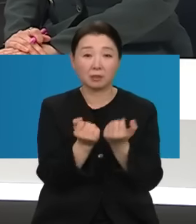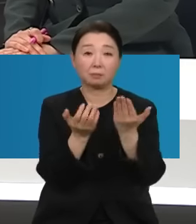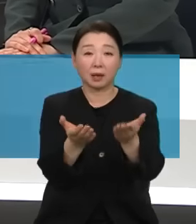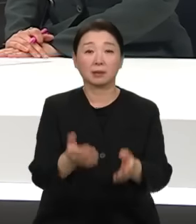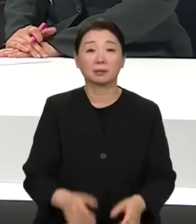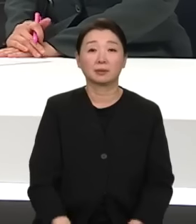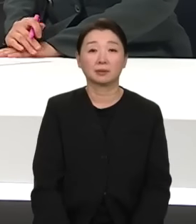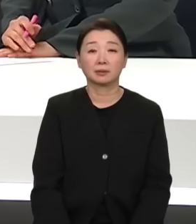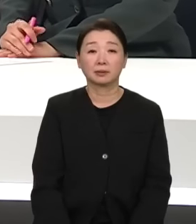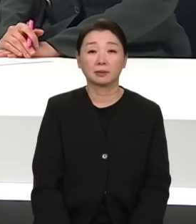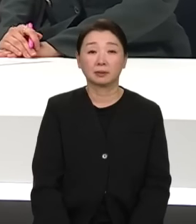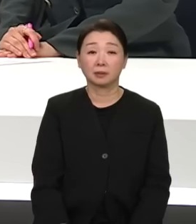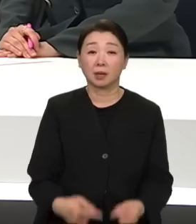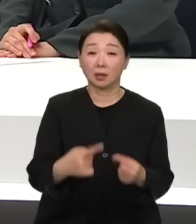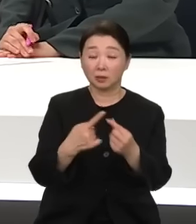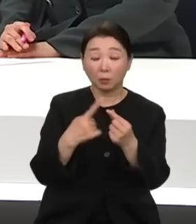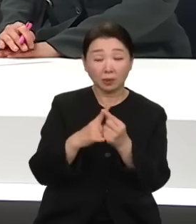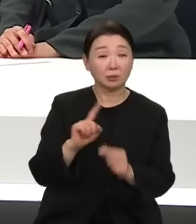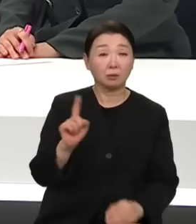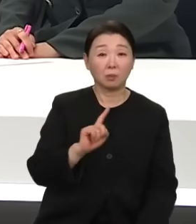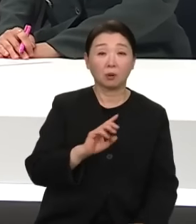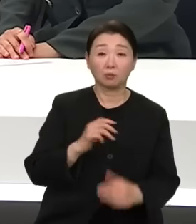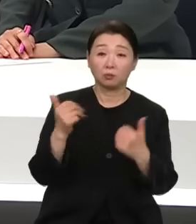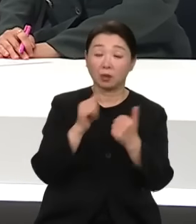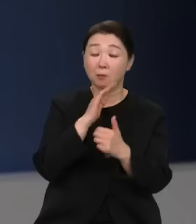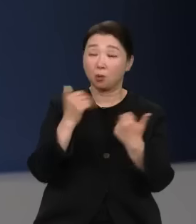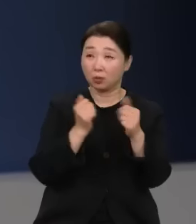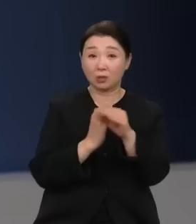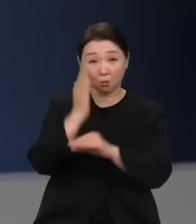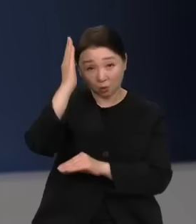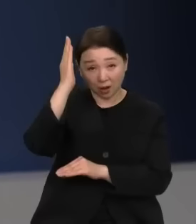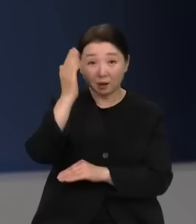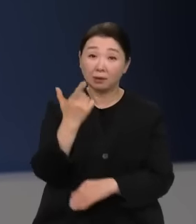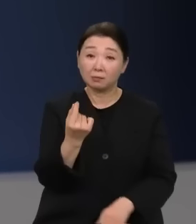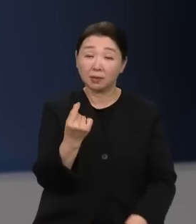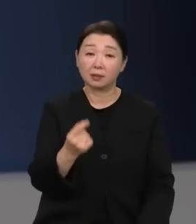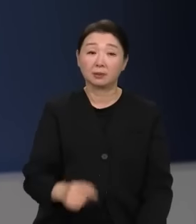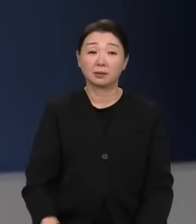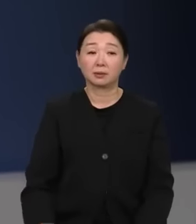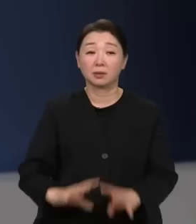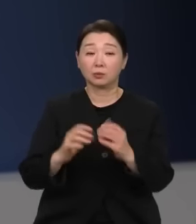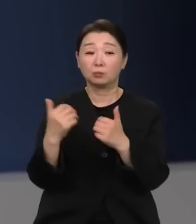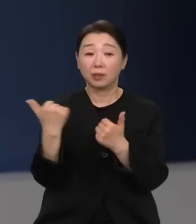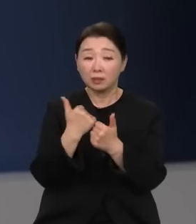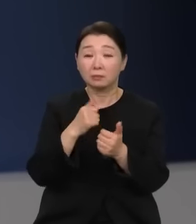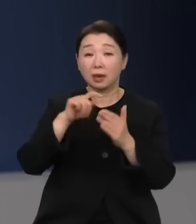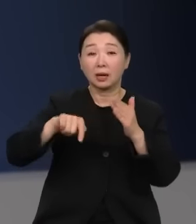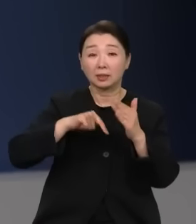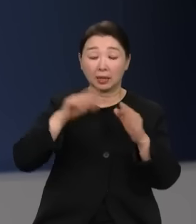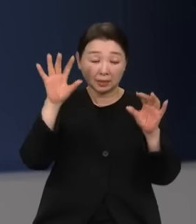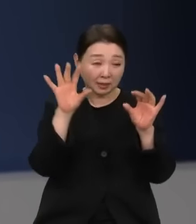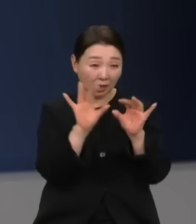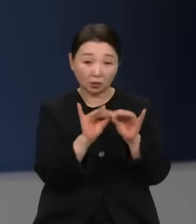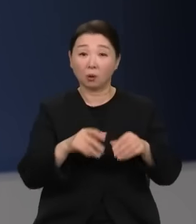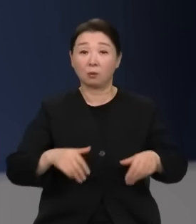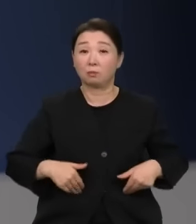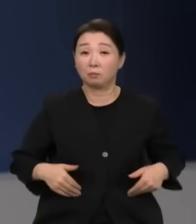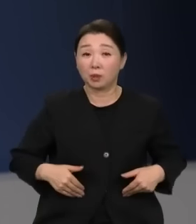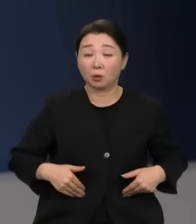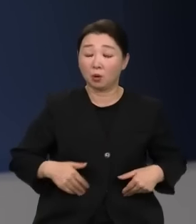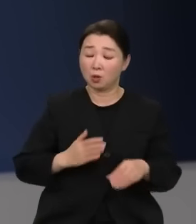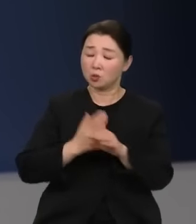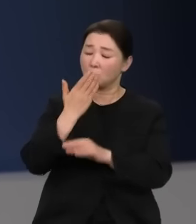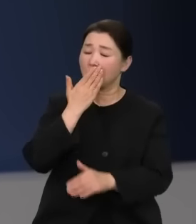자 유기자 일단 첫 번째 갑문은 국회 보해의 통과자아요 국민의에서도 찬성표가 나와야 하는데이